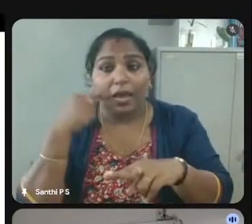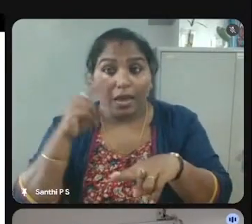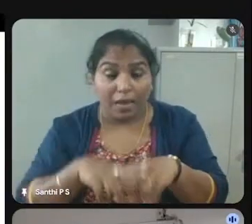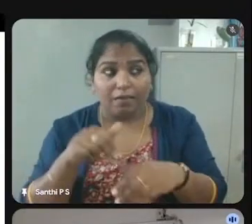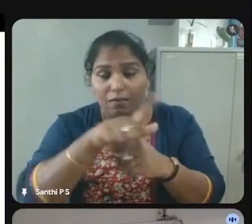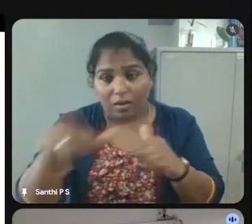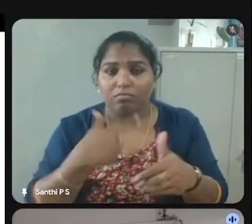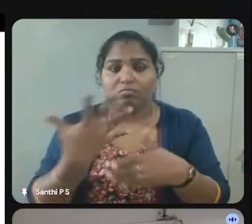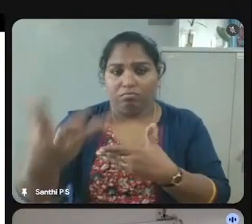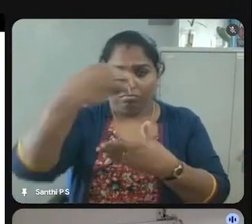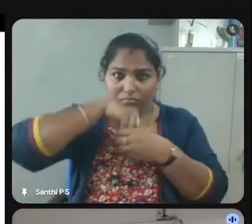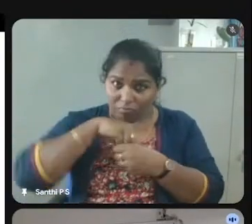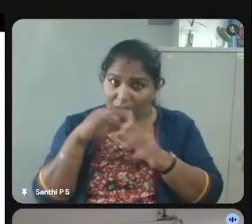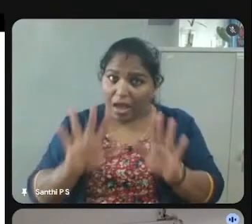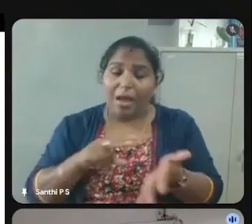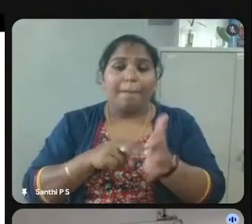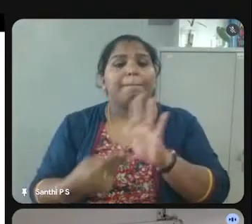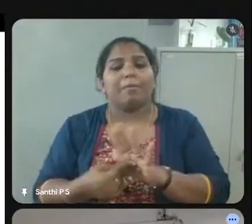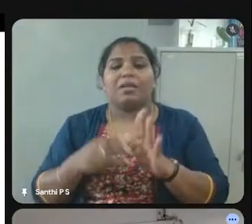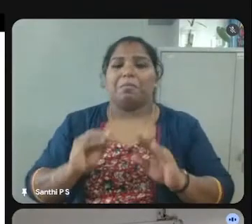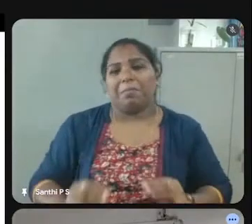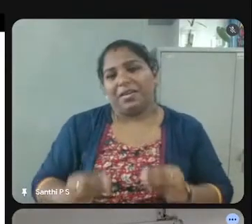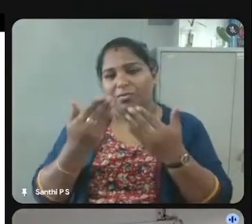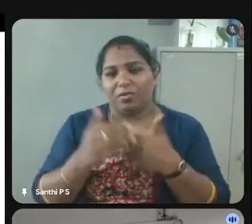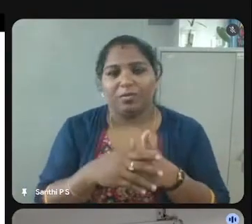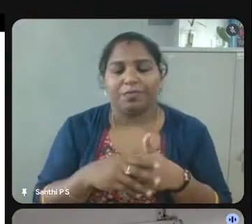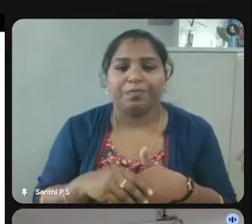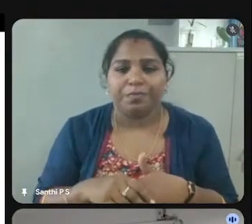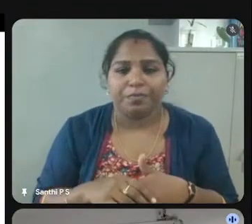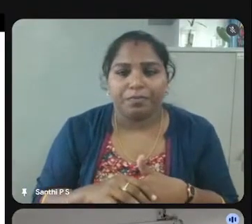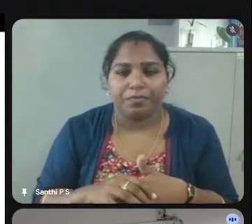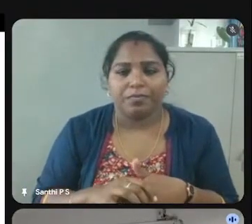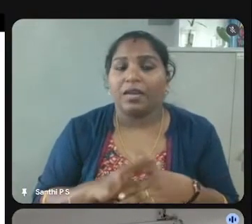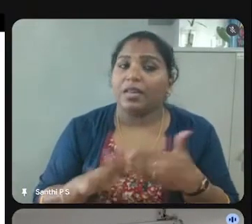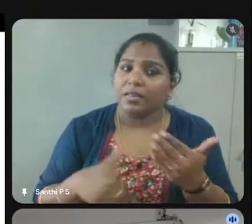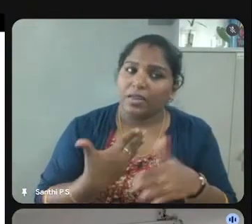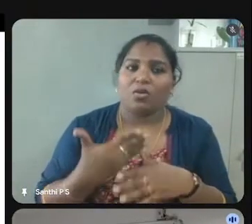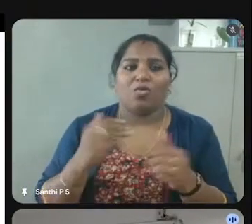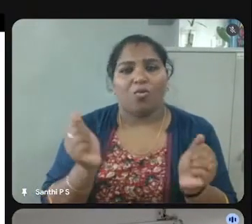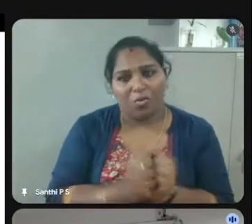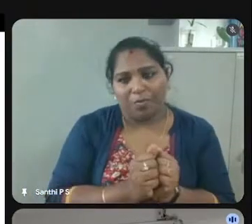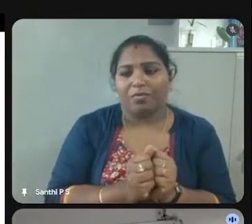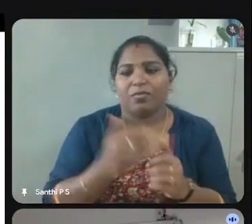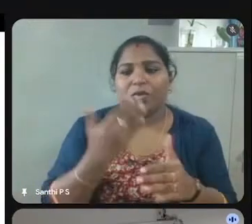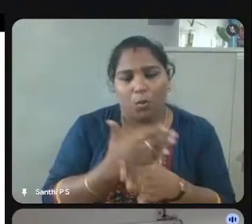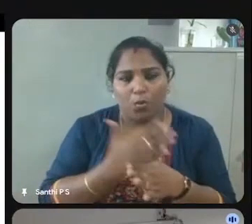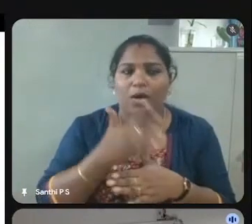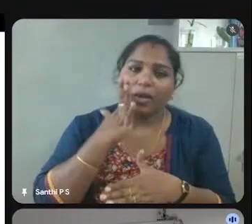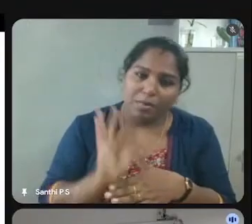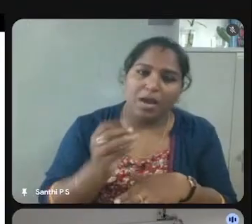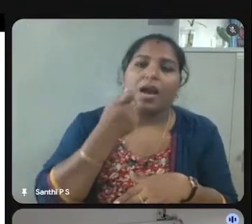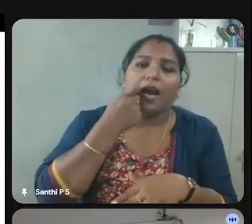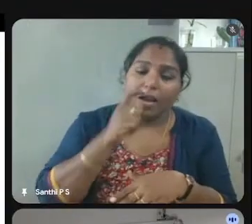പറഞ്ഞ വെല്ലുവിളികളെ നമുക്കൊരു പരിധി വരെ നമുക്ക് നേരിടാൻ സാധിക്കും. പിന്നീട് ഒരുമിച്ച് പ്രവർത്തിക്കുക, അത് വളരെ പ്രധാനമാണ്. അച്ഛനും